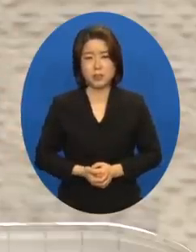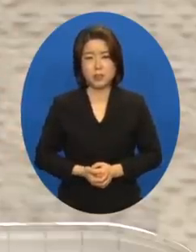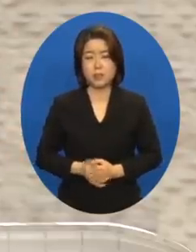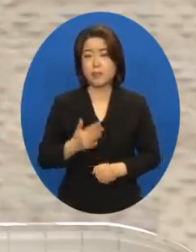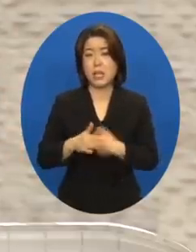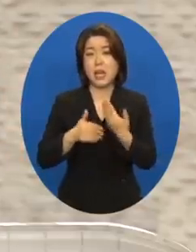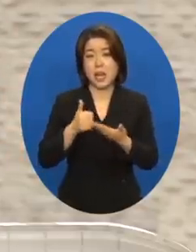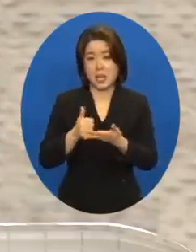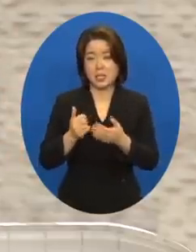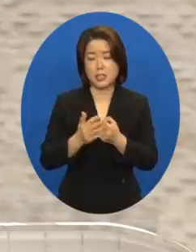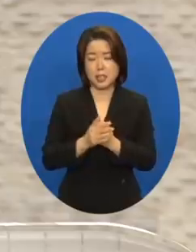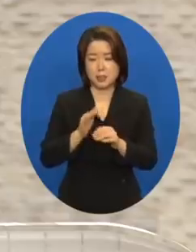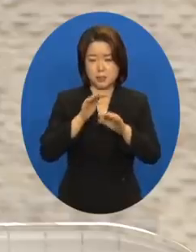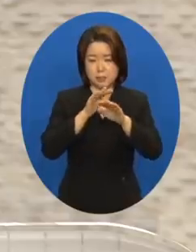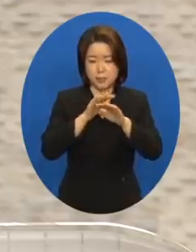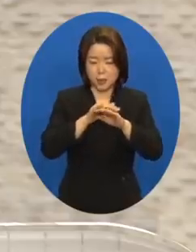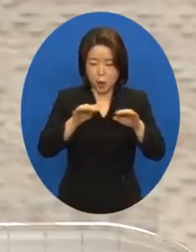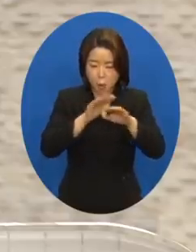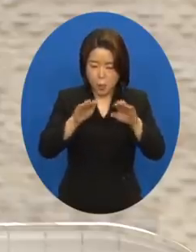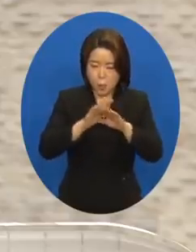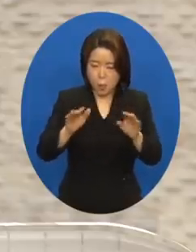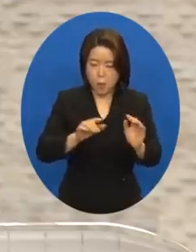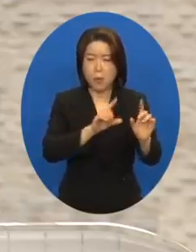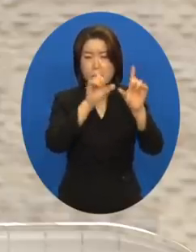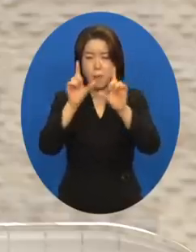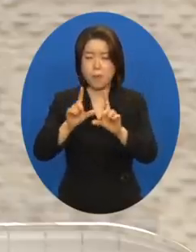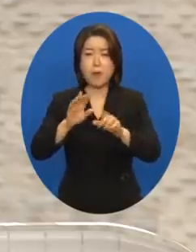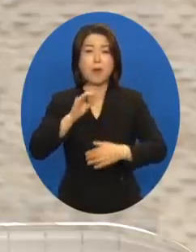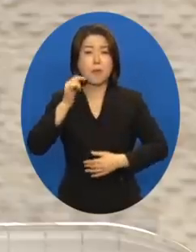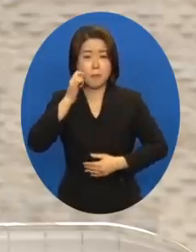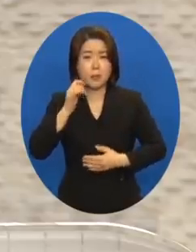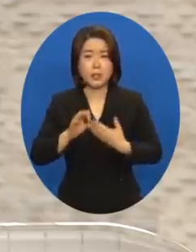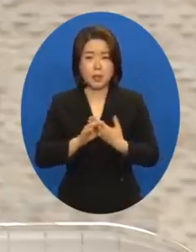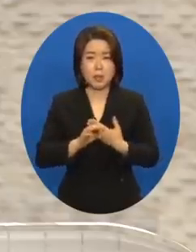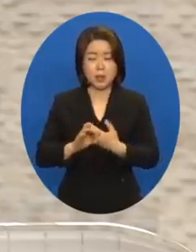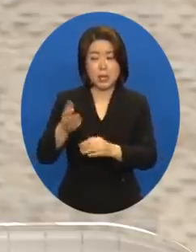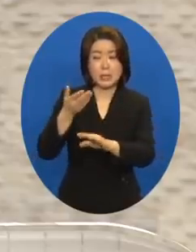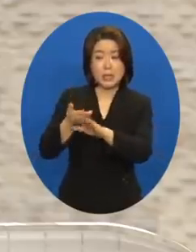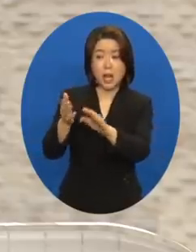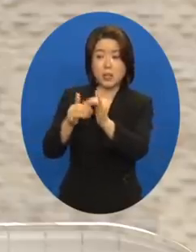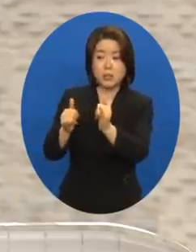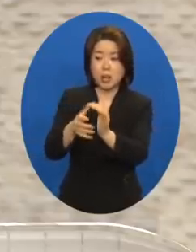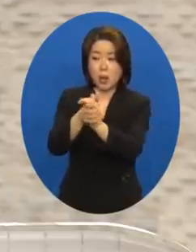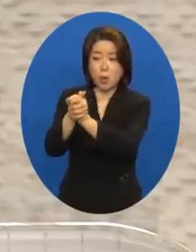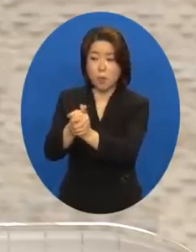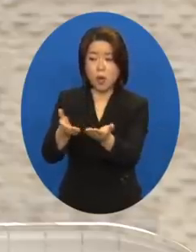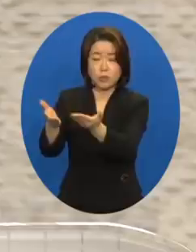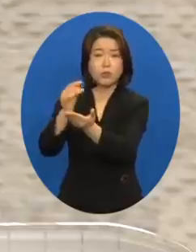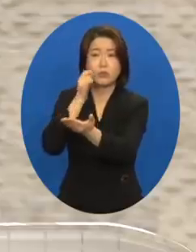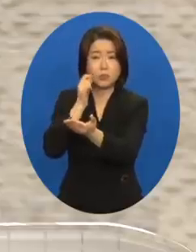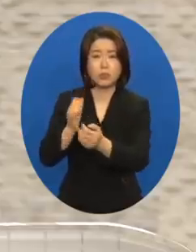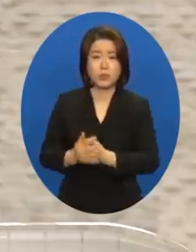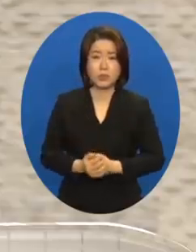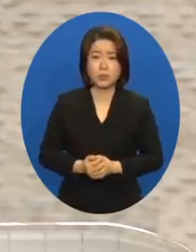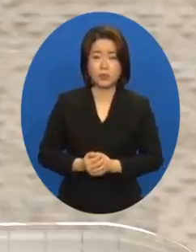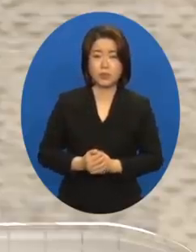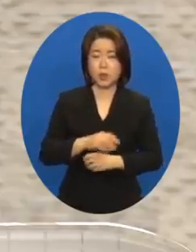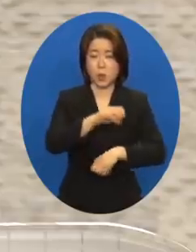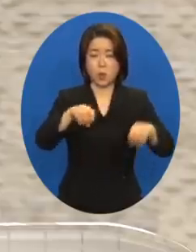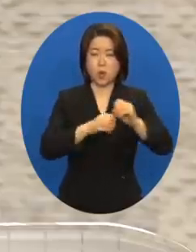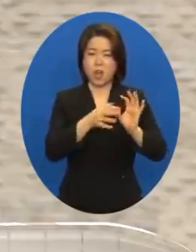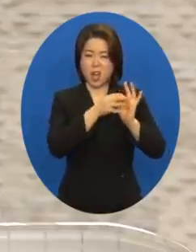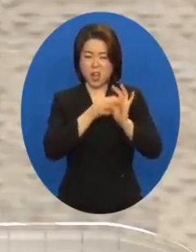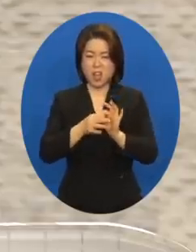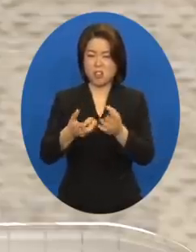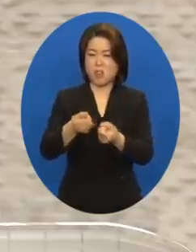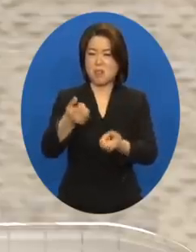하나님과 화해 하는 삶을 실제로 살지 못하면 다른 사람을 화일 시킬 수가 없어요 오히려 계속